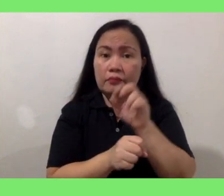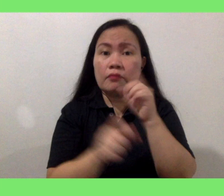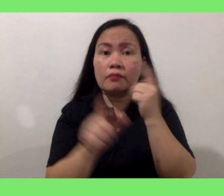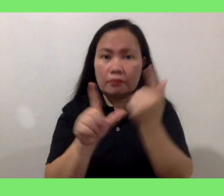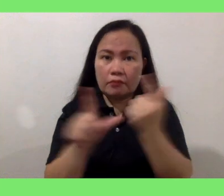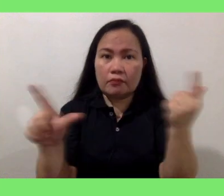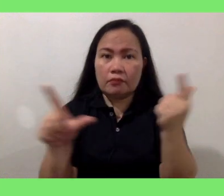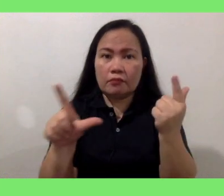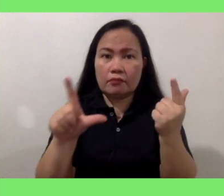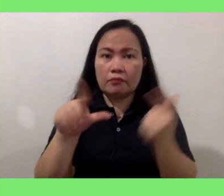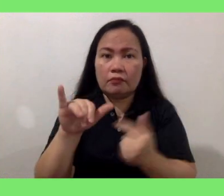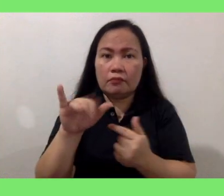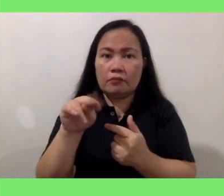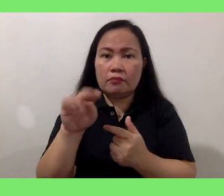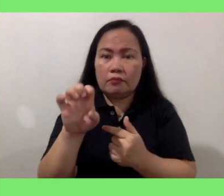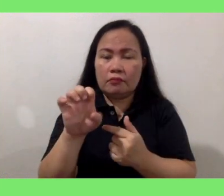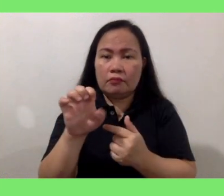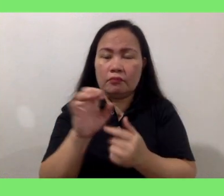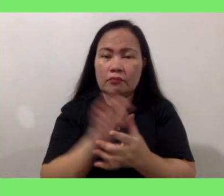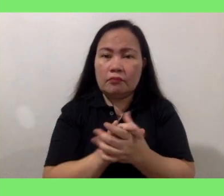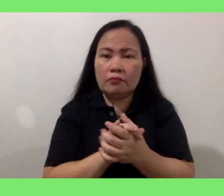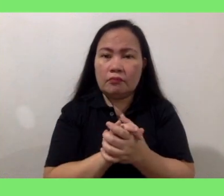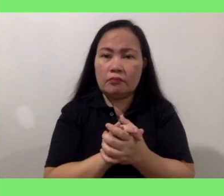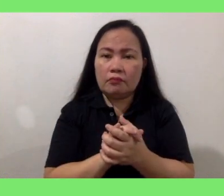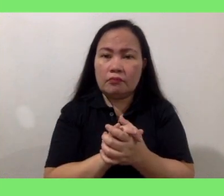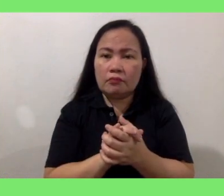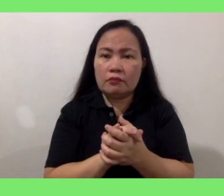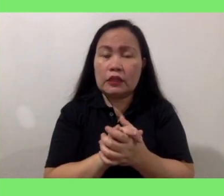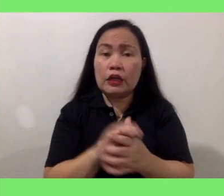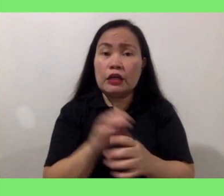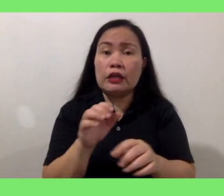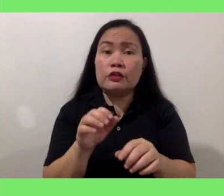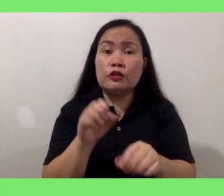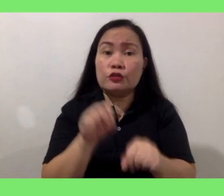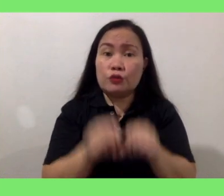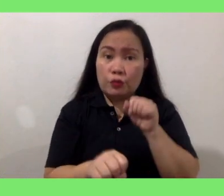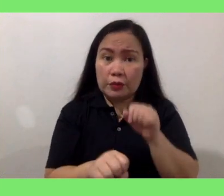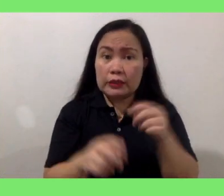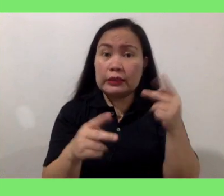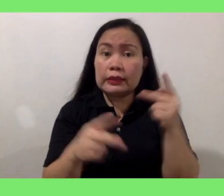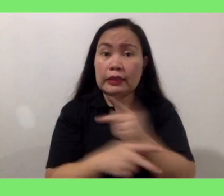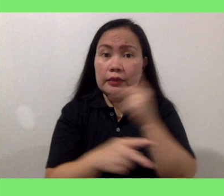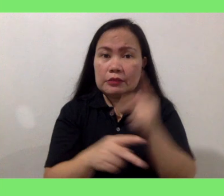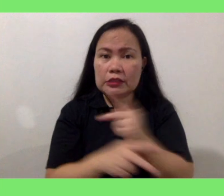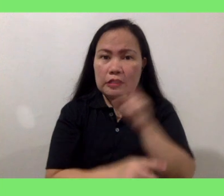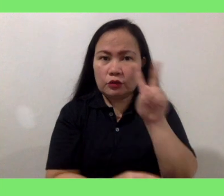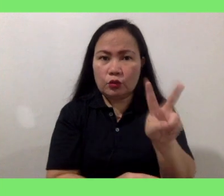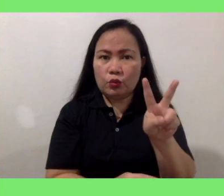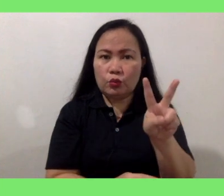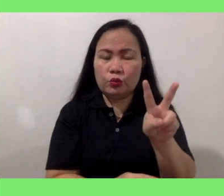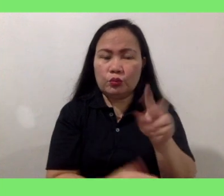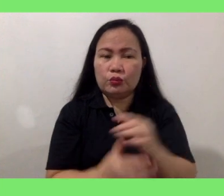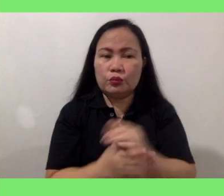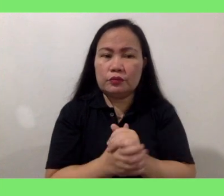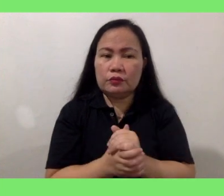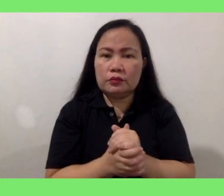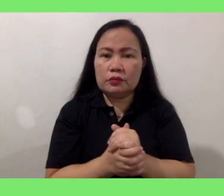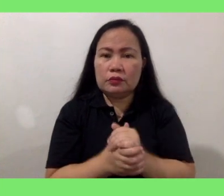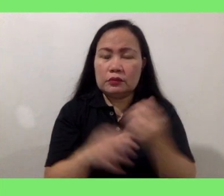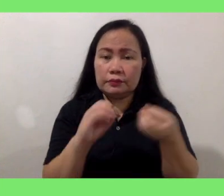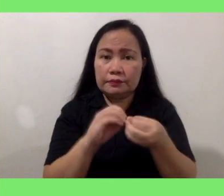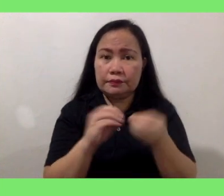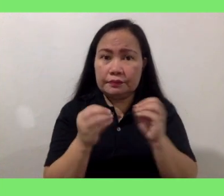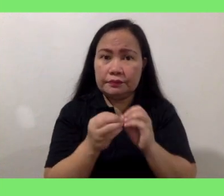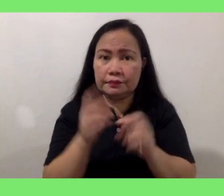nakakabuo ka tayo ng line dun. Okay? Nakakabuo tayo ng line. Kaya, nagta-times 2 po tayo dito.